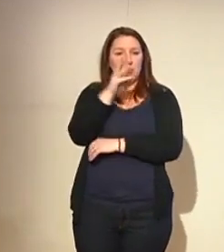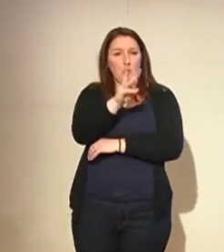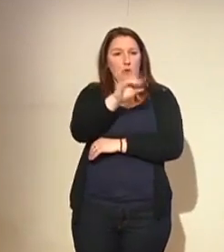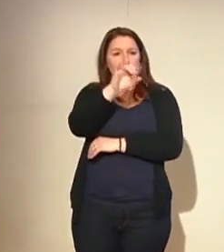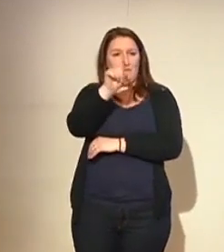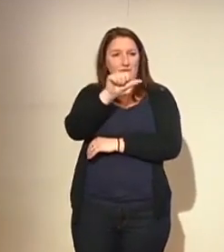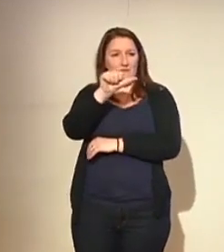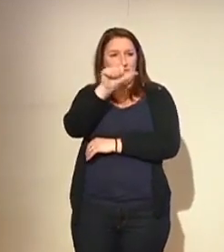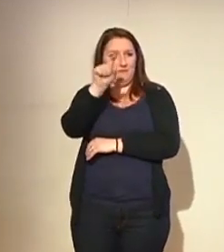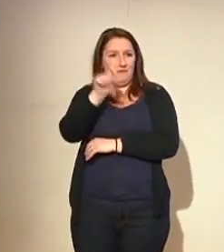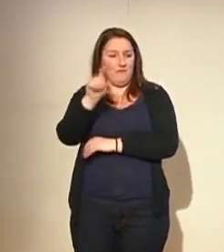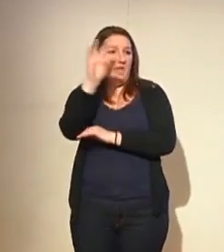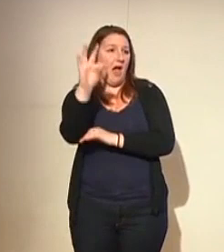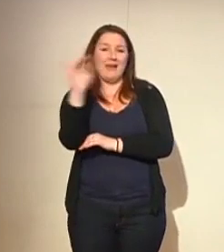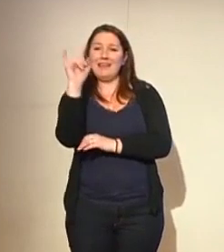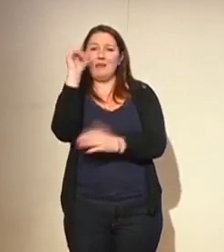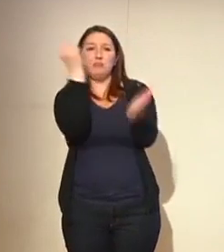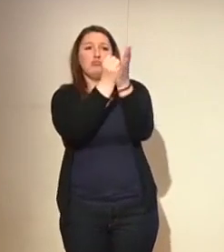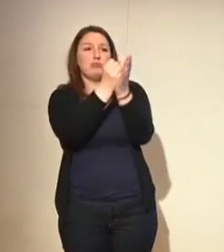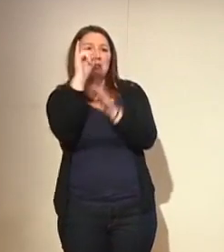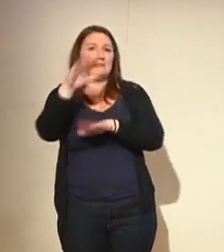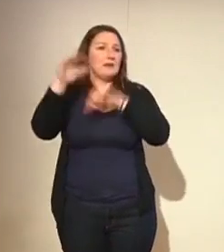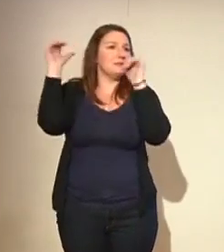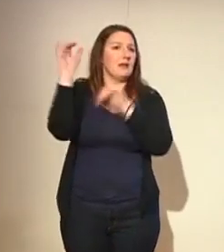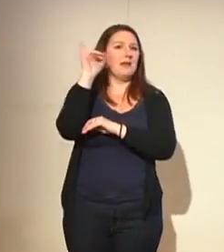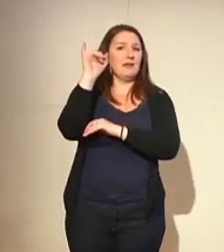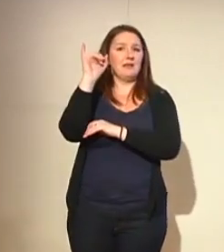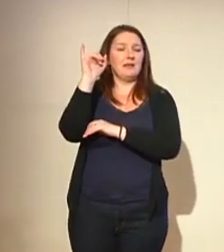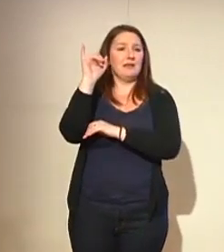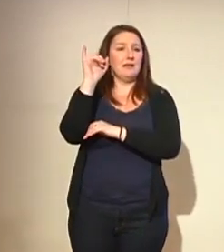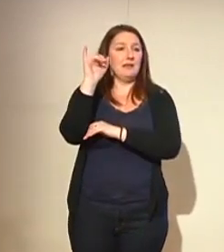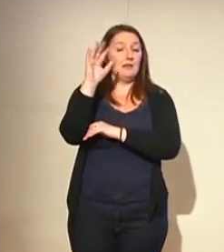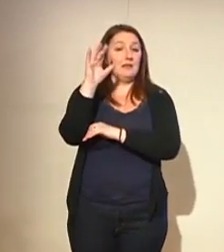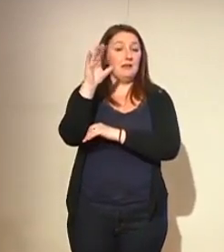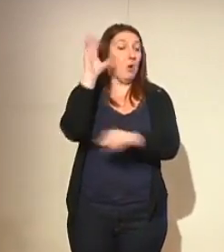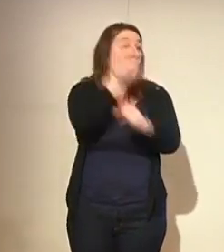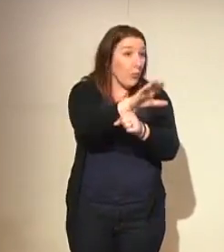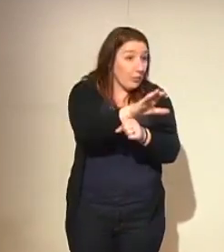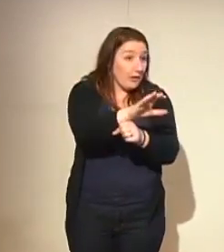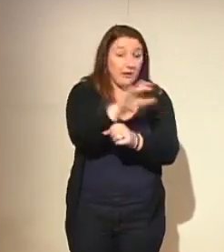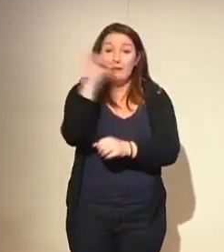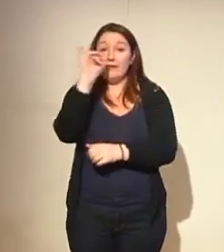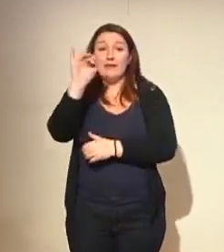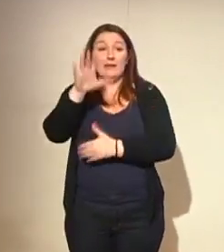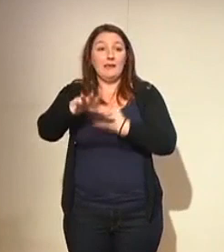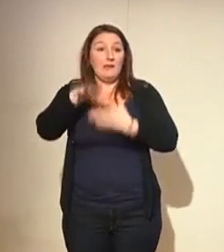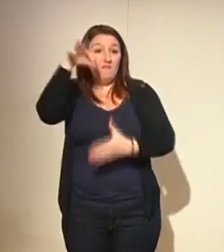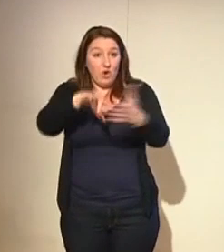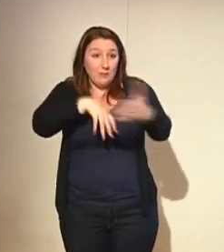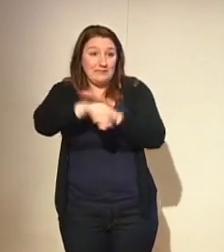est pour qui s'abstient qui ne prend pas qui se vote contre qui ne prend pas part au